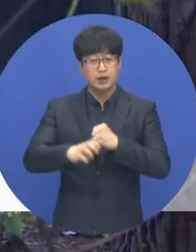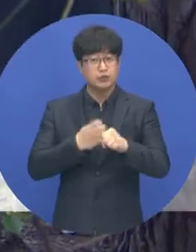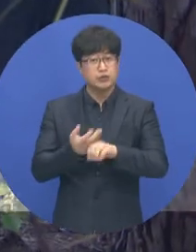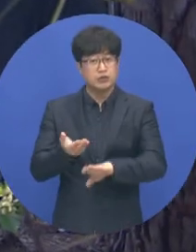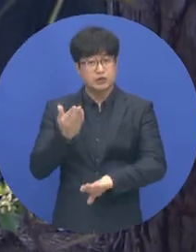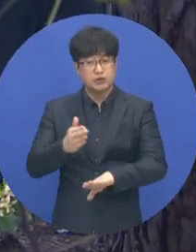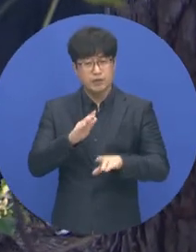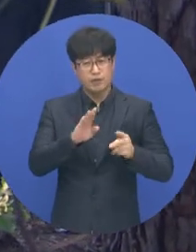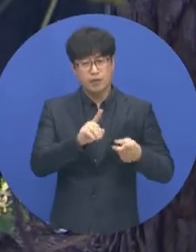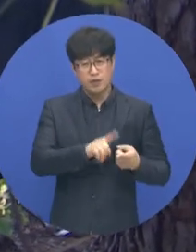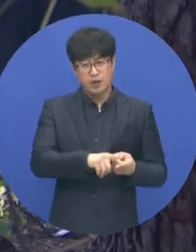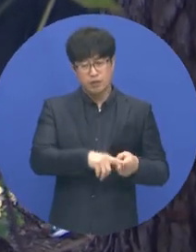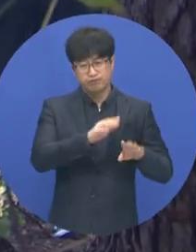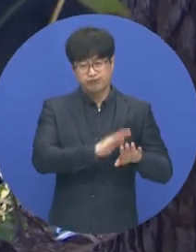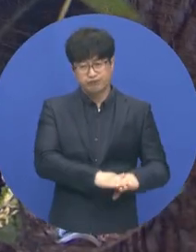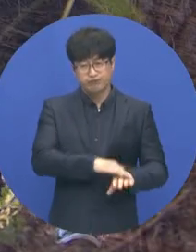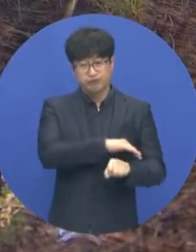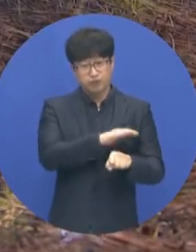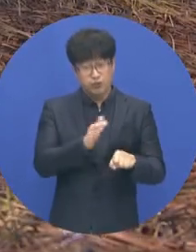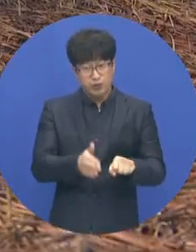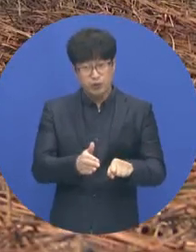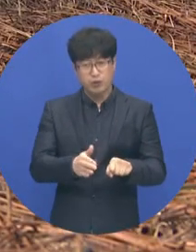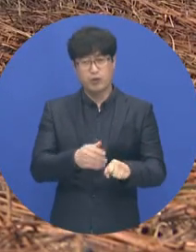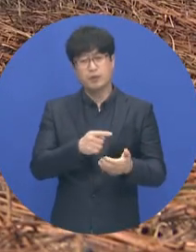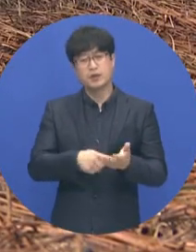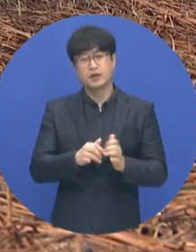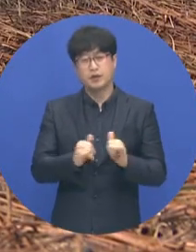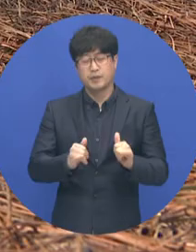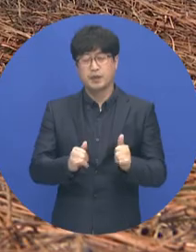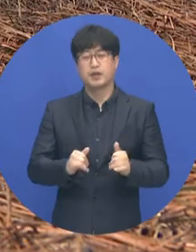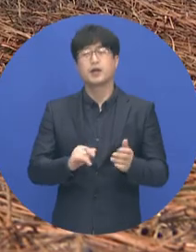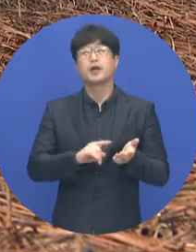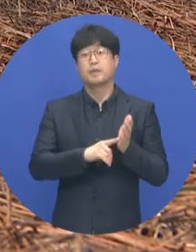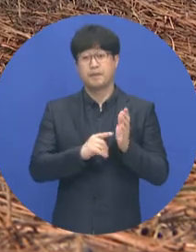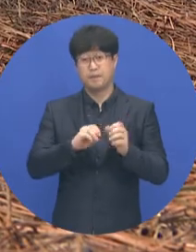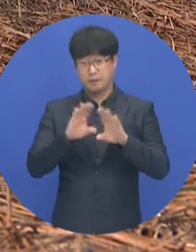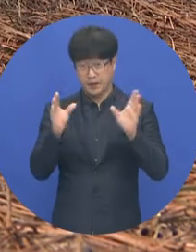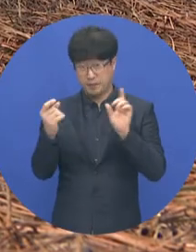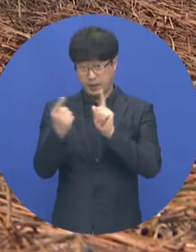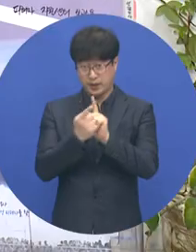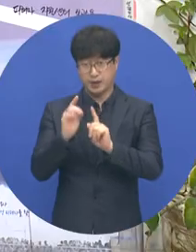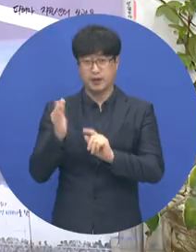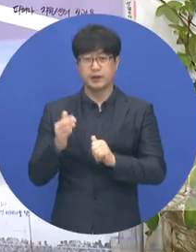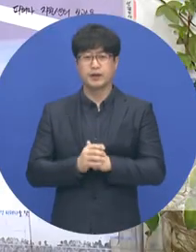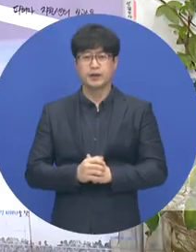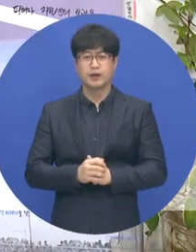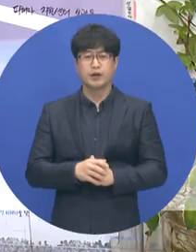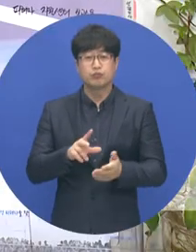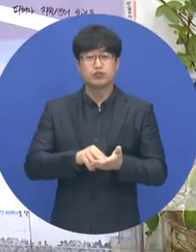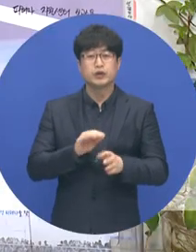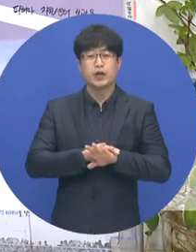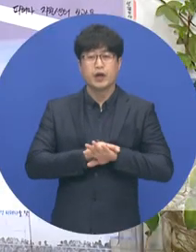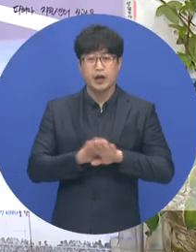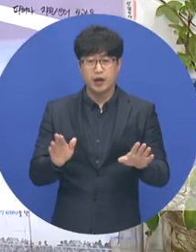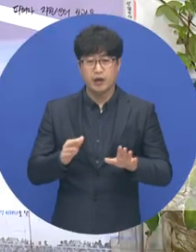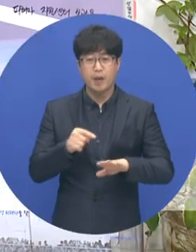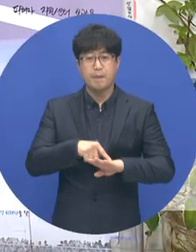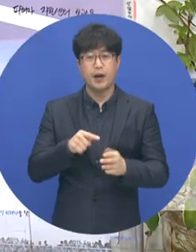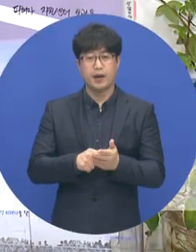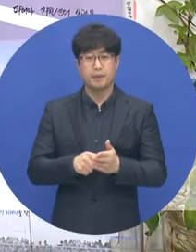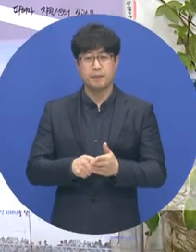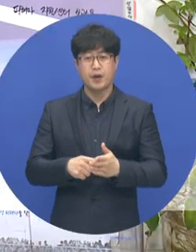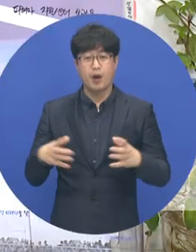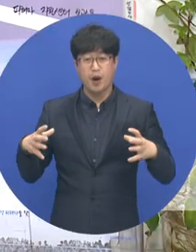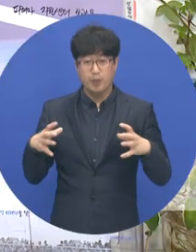넘게 방치된 묘역에서 잠들어 있던 희생자들의 유해가 마침내 빛을 보게 된 겁니다. 문제를 풀고자 하는 그런